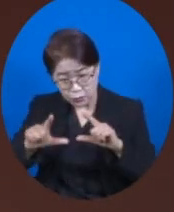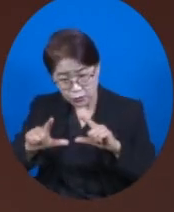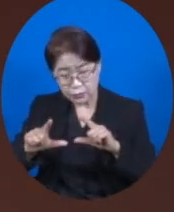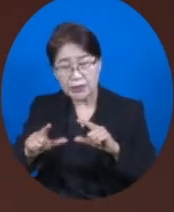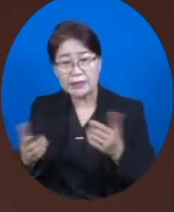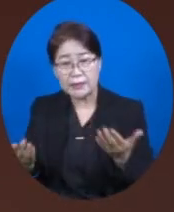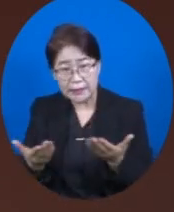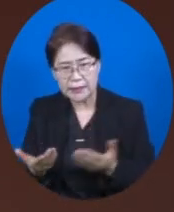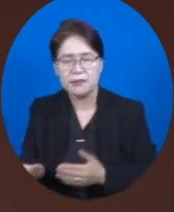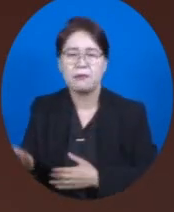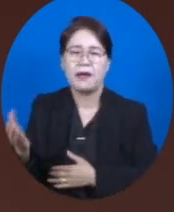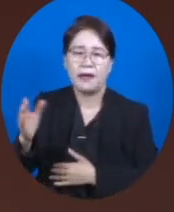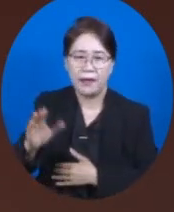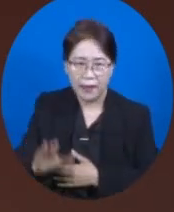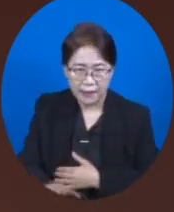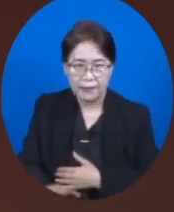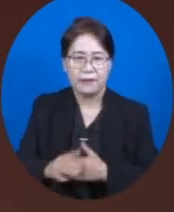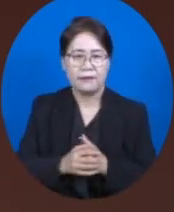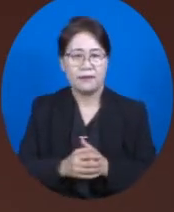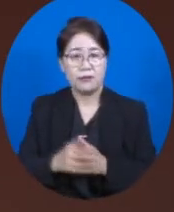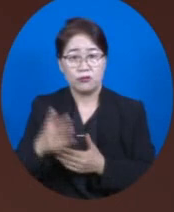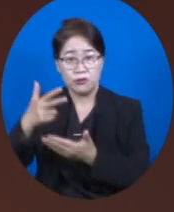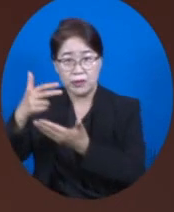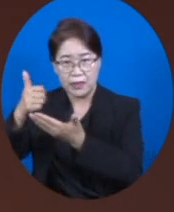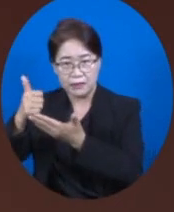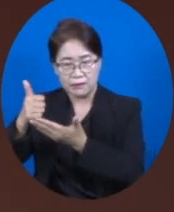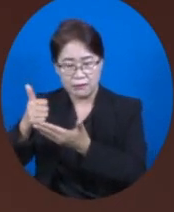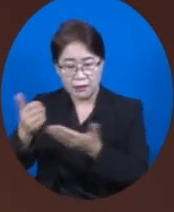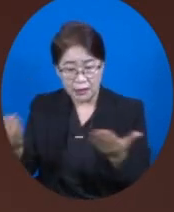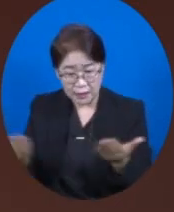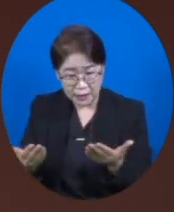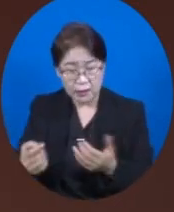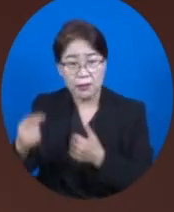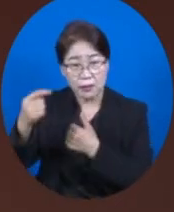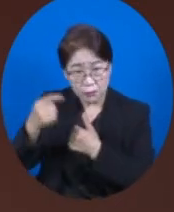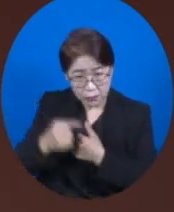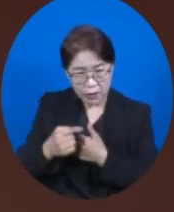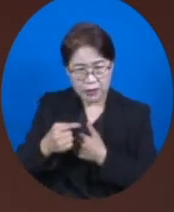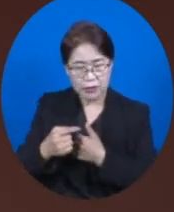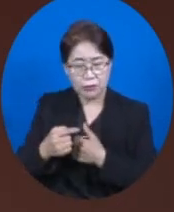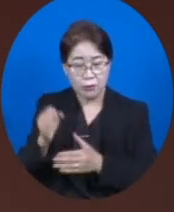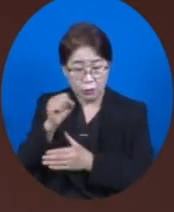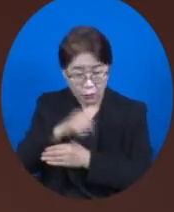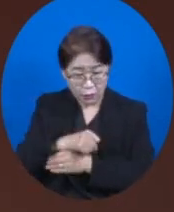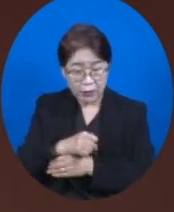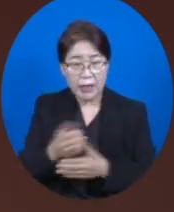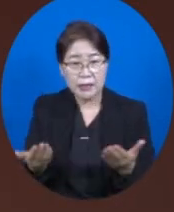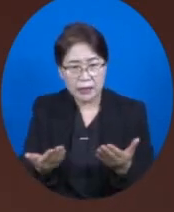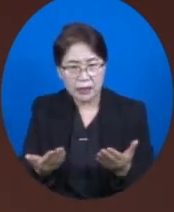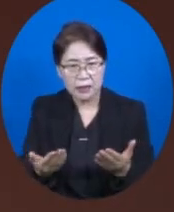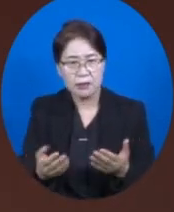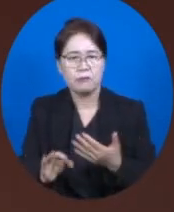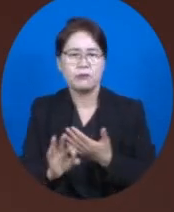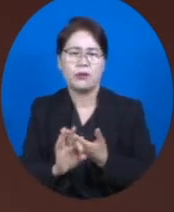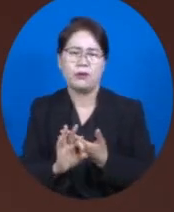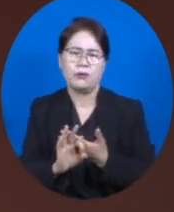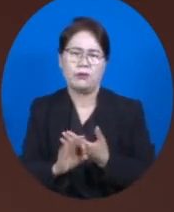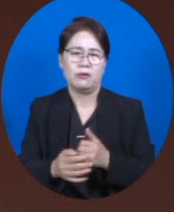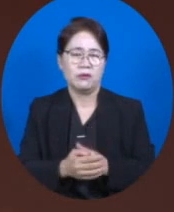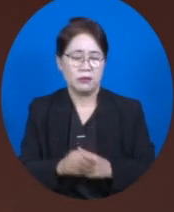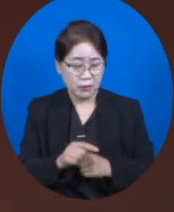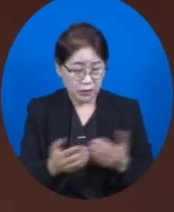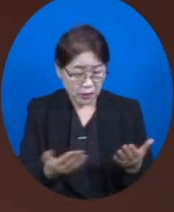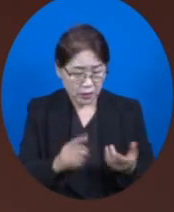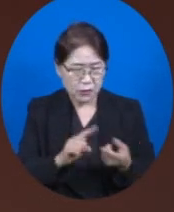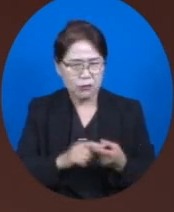일이라 할지라도 주께서 그 일을 명하시고 허락하신 일이라면 그